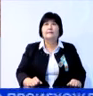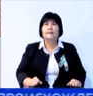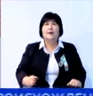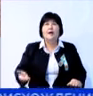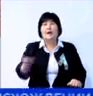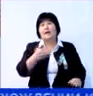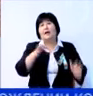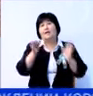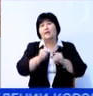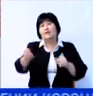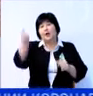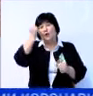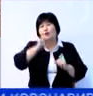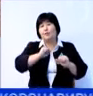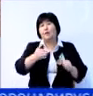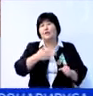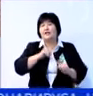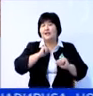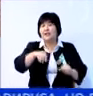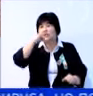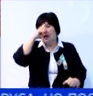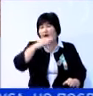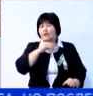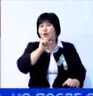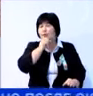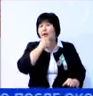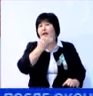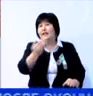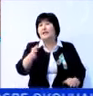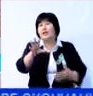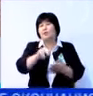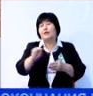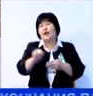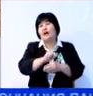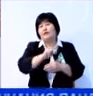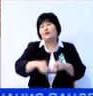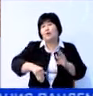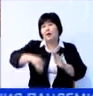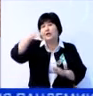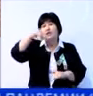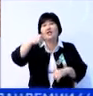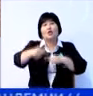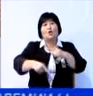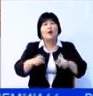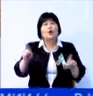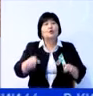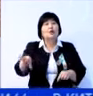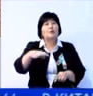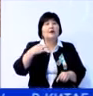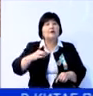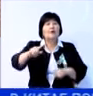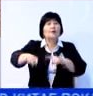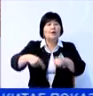Наша цель – увековечить подвиг наших героических отцов и дедов и на их примере воспитывать подрастающее поколение, чтобы внуки и